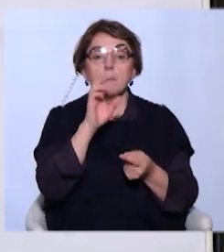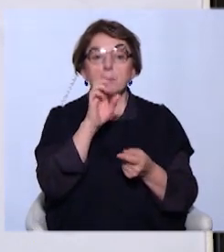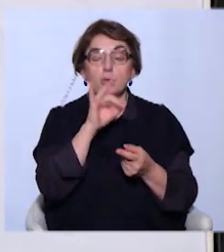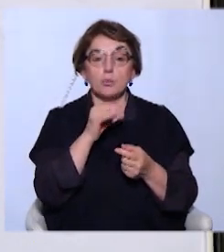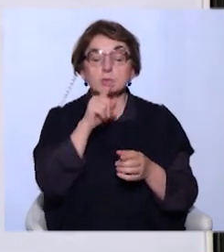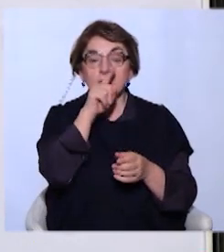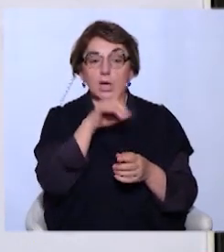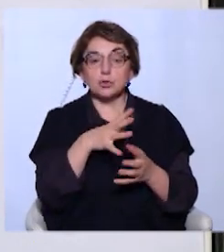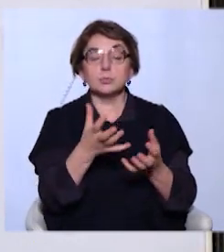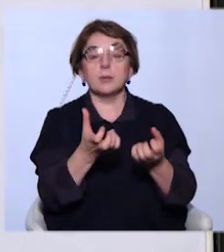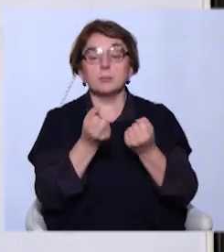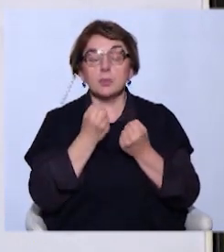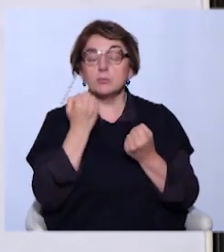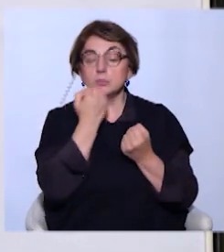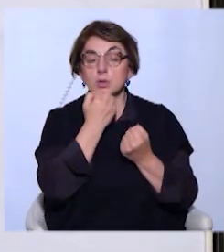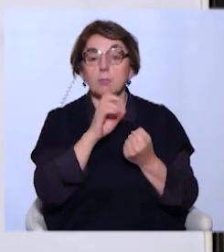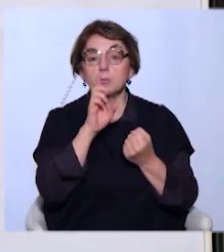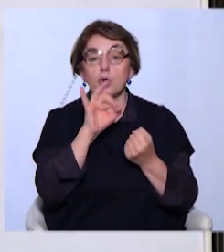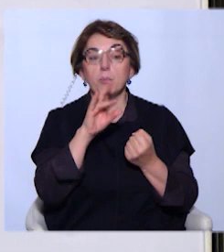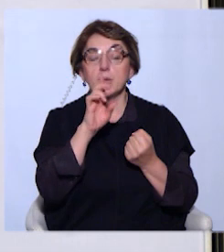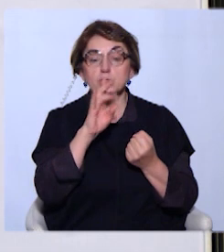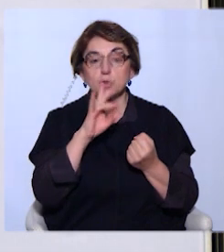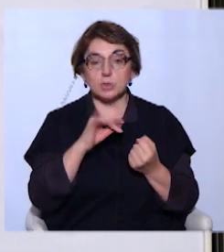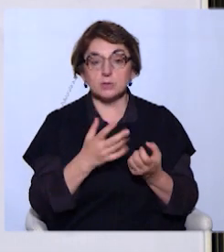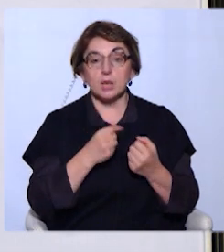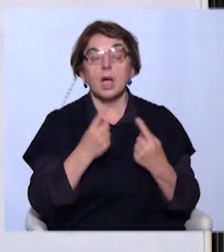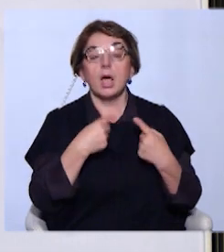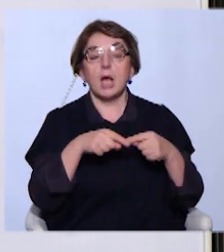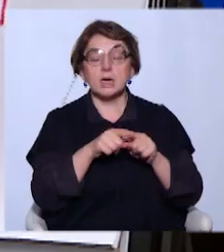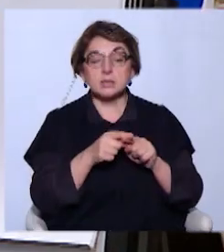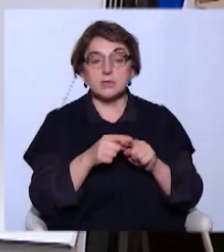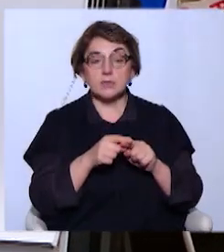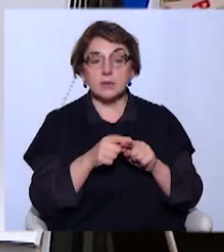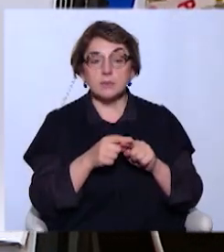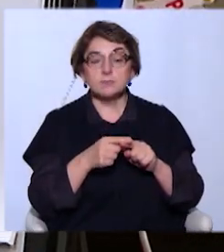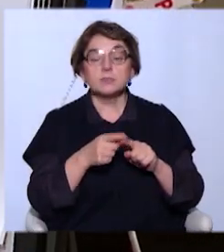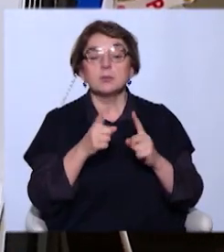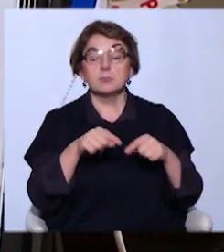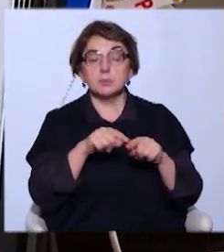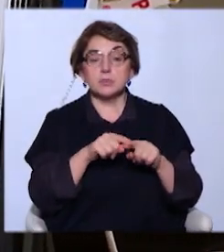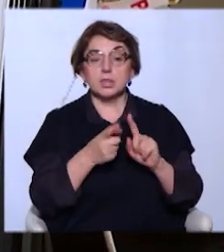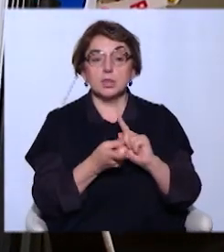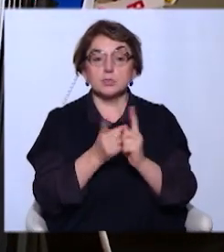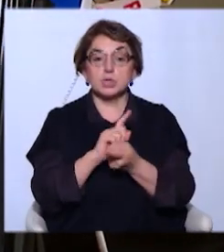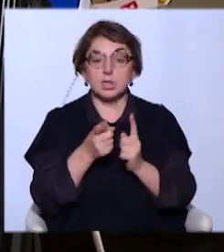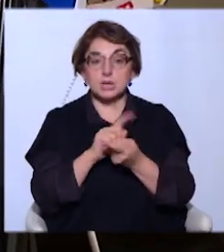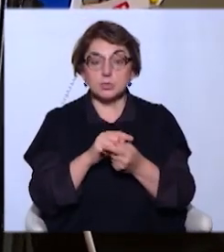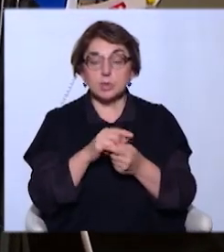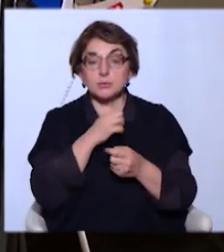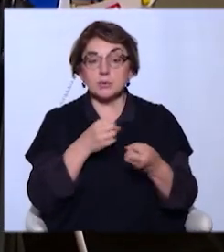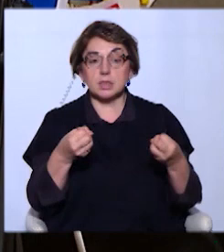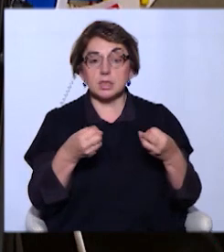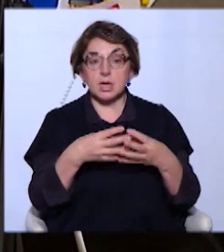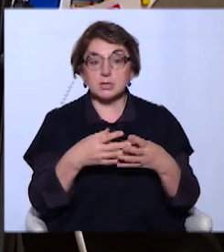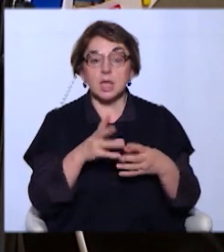ნაცვლად დაემატება ბრომის ატომი და შესაბამისი პროდუქტი გვექნება ბრომბენზოლი. ასევე მიმდინარეობს ჩანაცვლების რეაქცია.